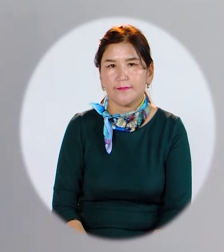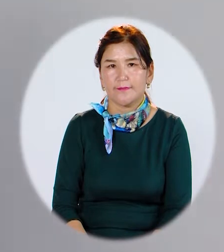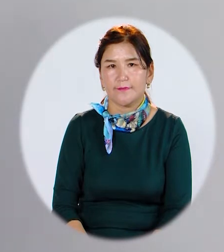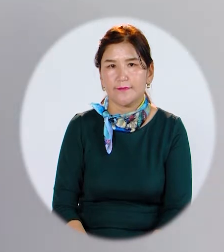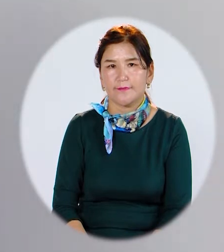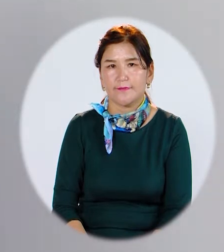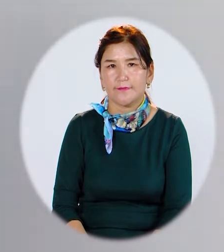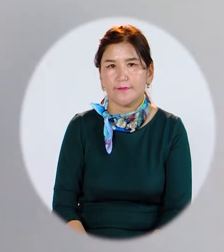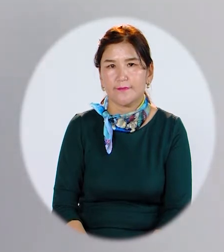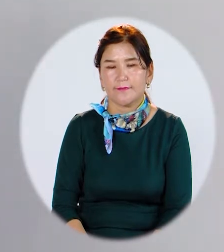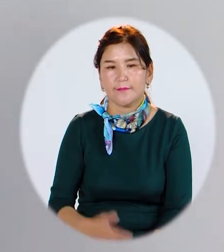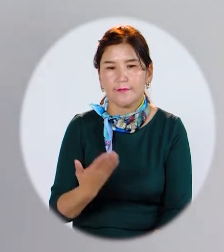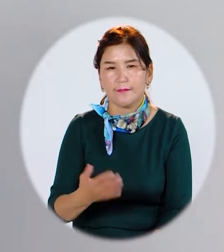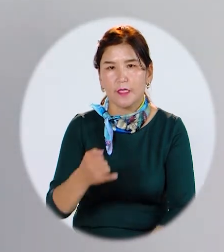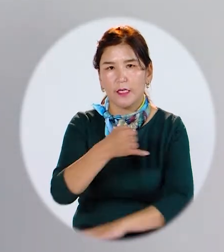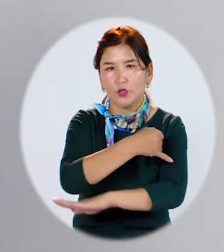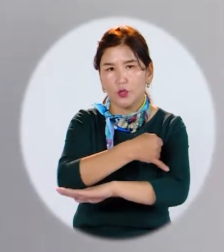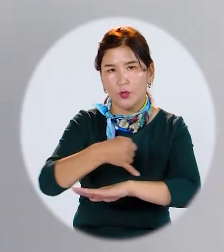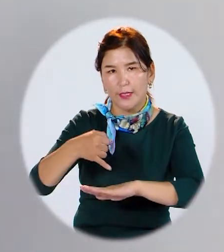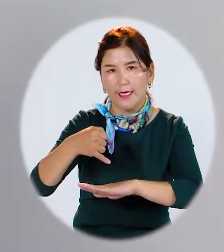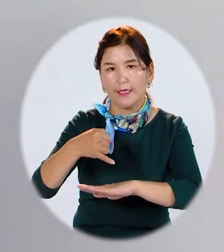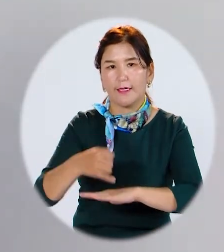За ингээд шулуунаар